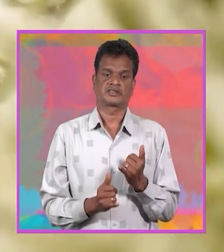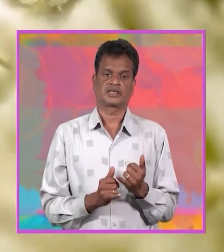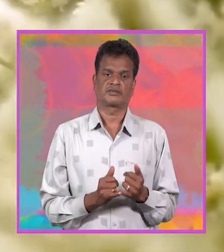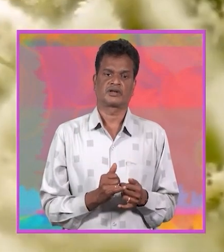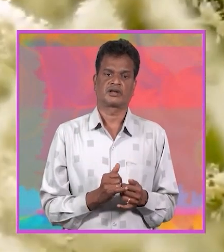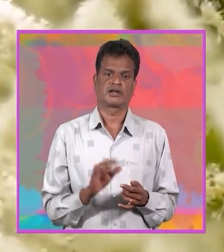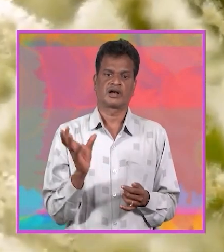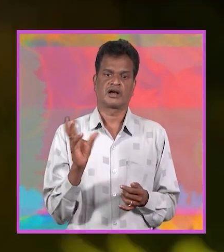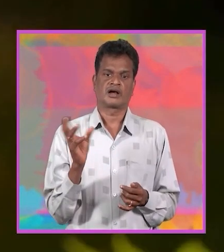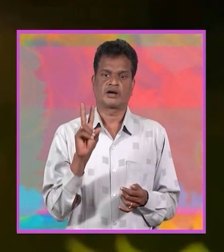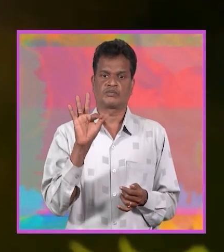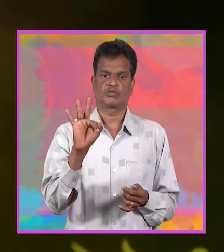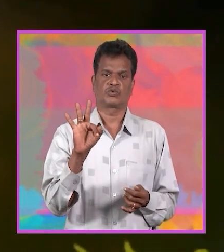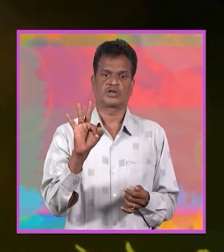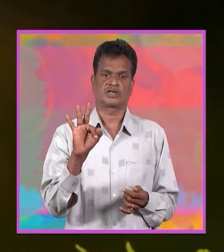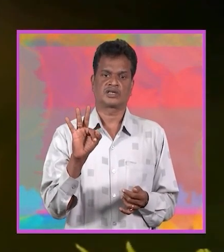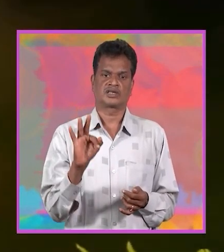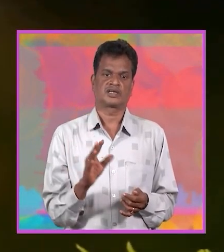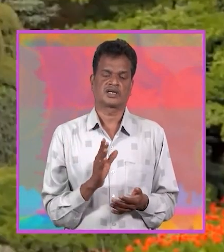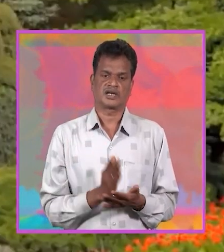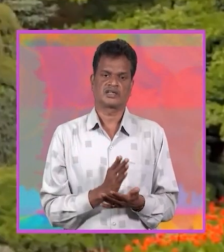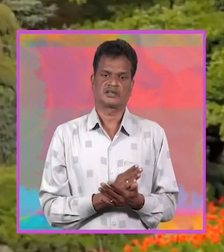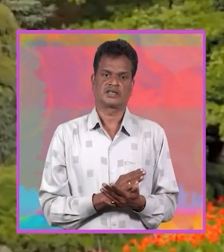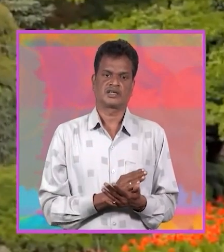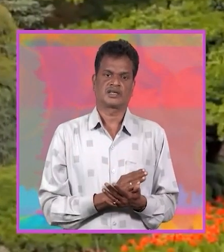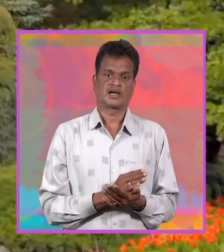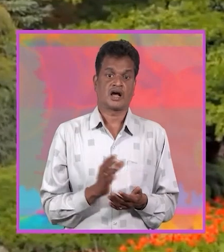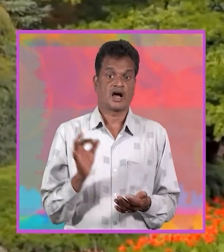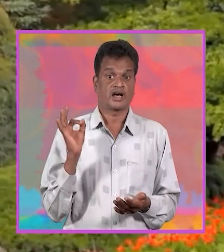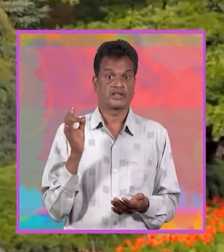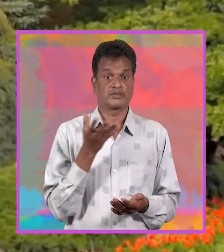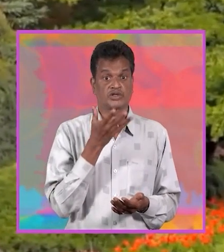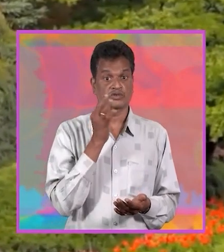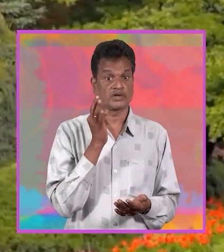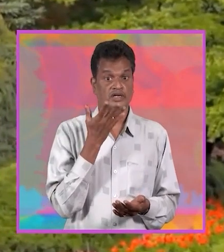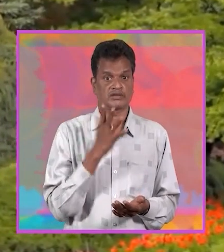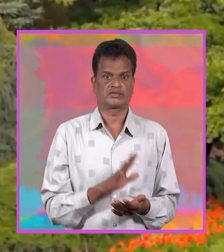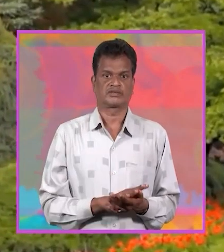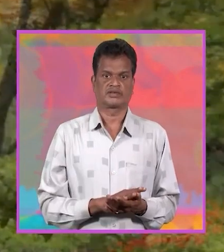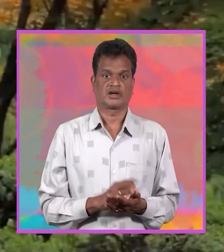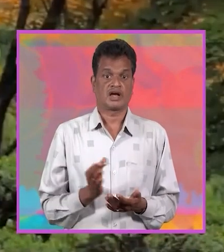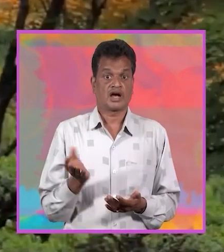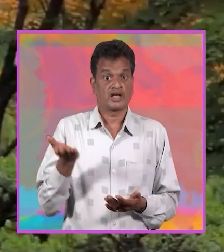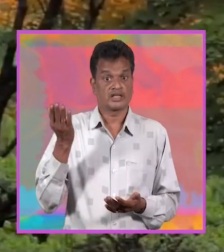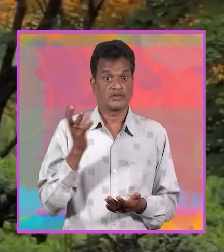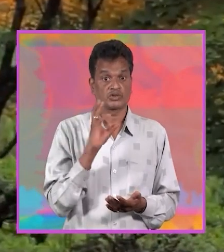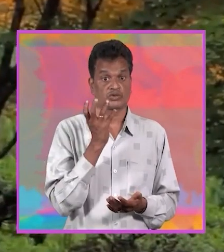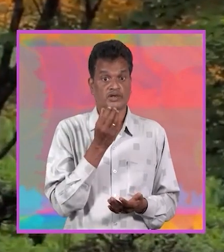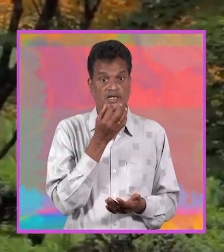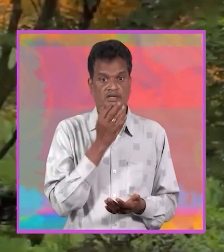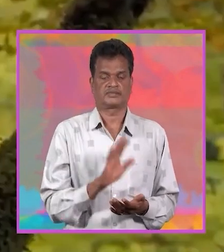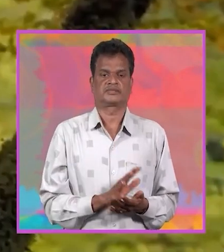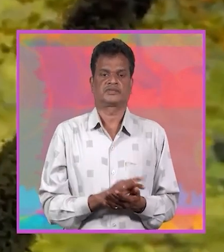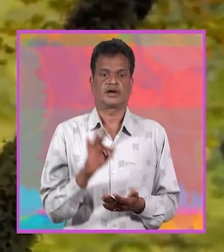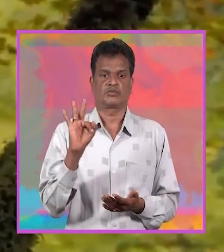முக்கனிகள் அப்படின்னு சொல்கிறோம், மிகுந்த சுவையுடைய பொருட்கள். மிகுந்த சுவையுடைய பழம். ஆனால் அது